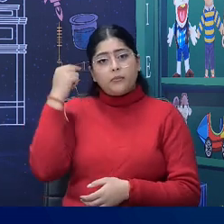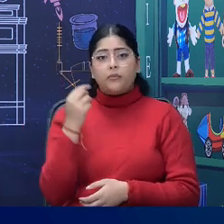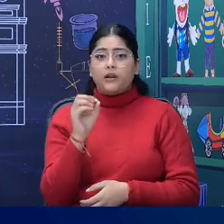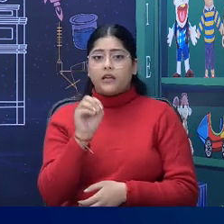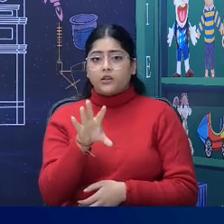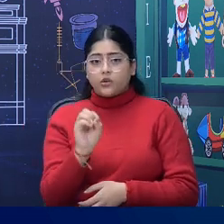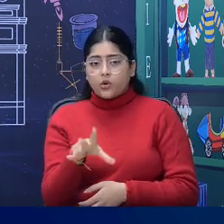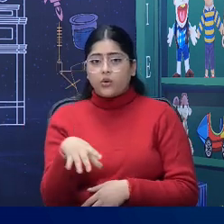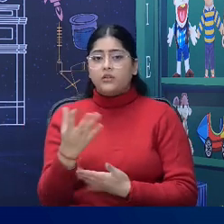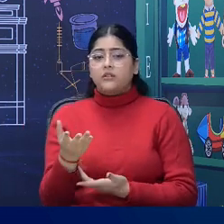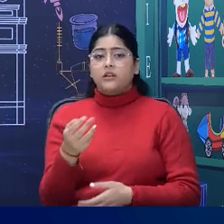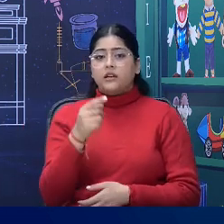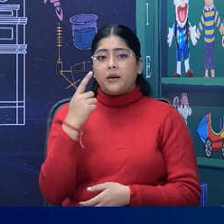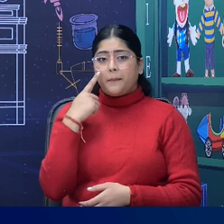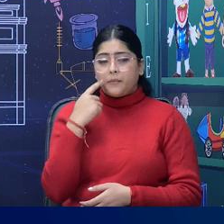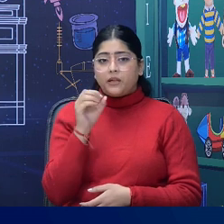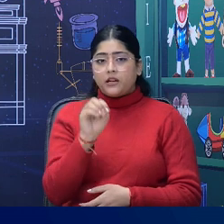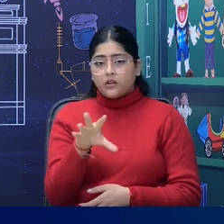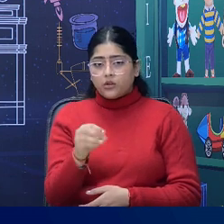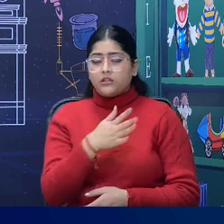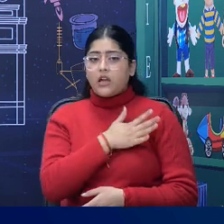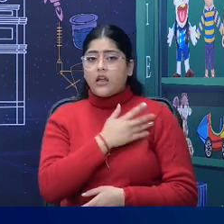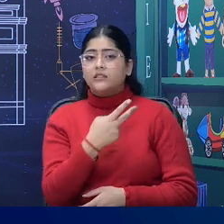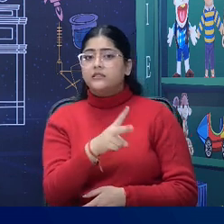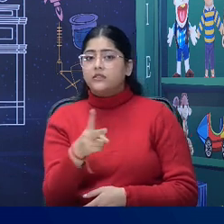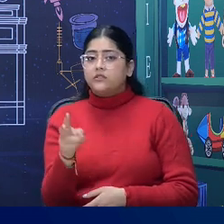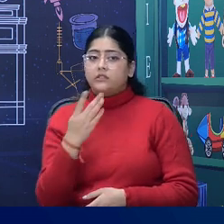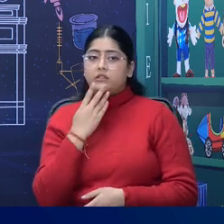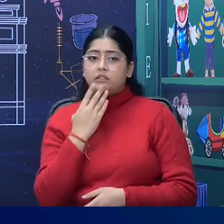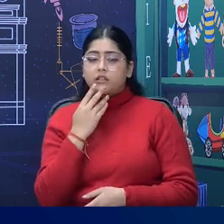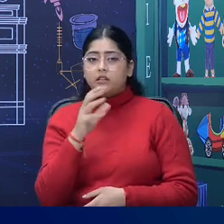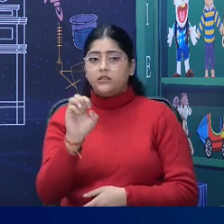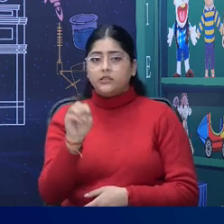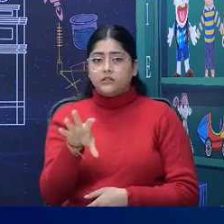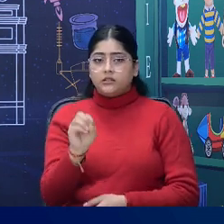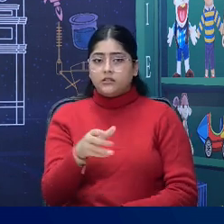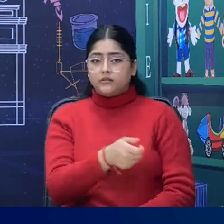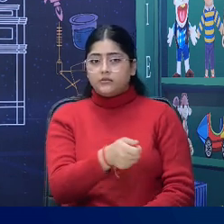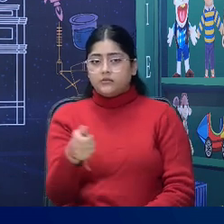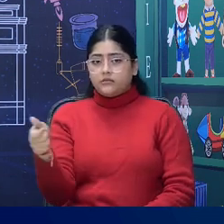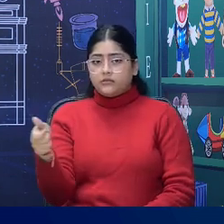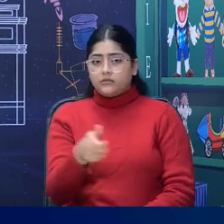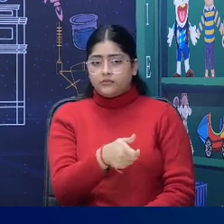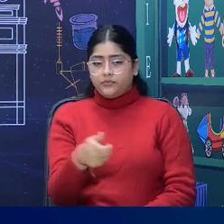टॉर्च नीला टॉर्च हरा टॉर्च रंग बिरंगे ट